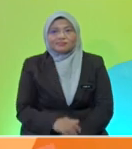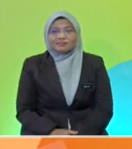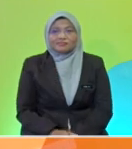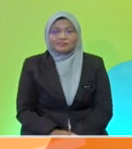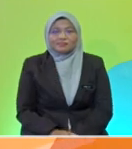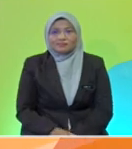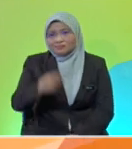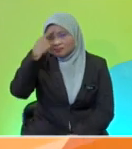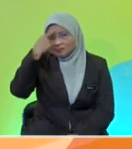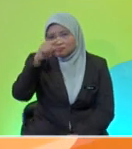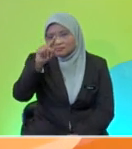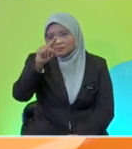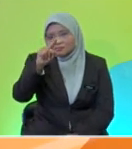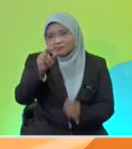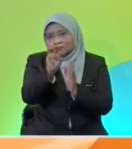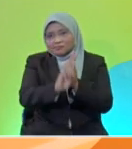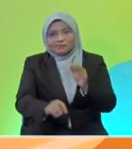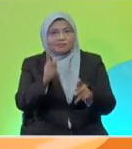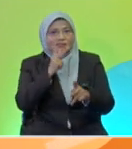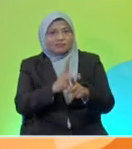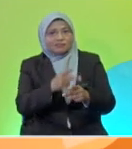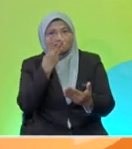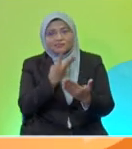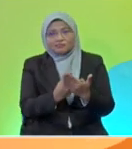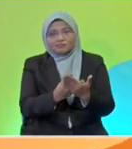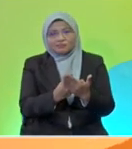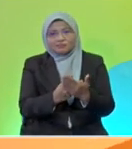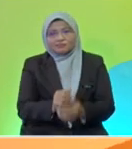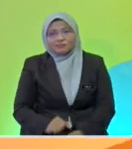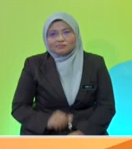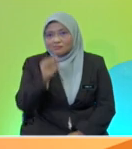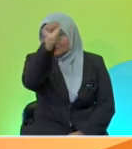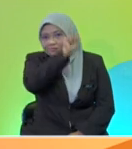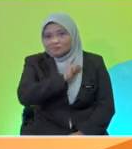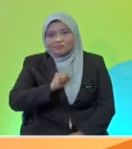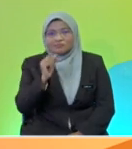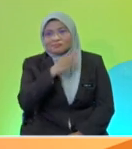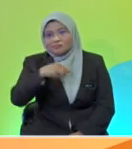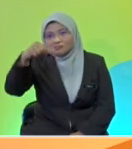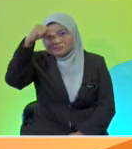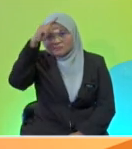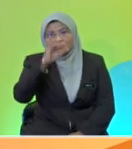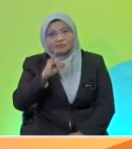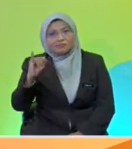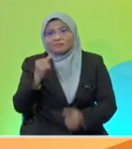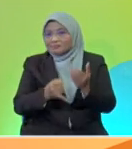untuk menyimpan uang dan ini dan abangnya bagi macam-macam